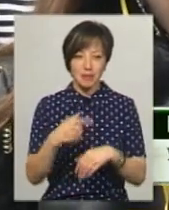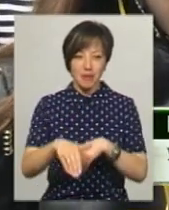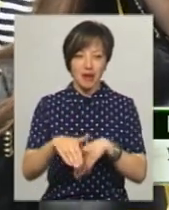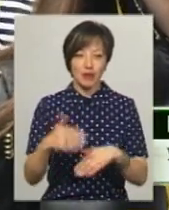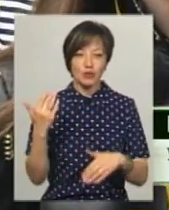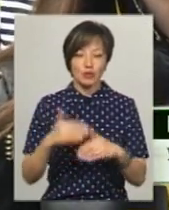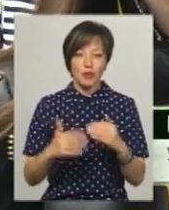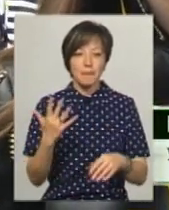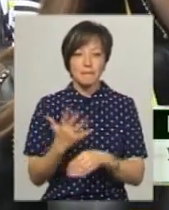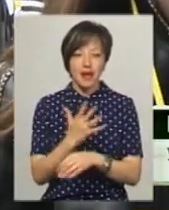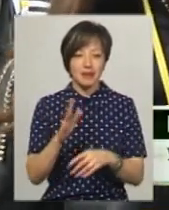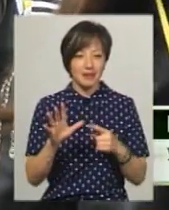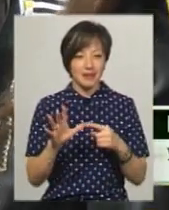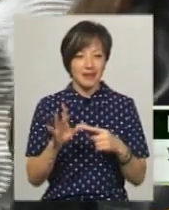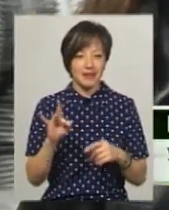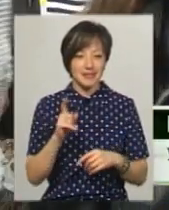вже п'яте.